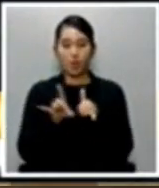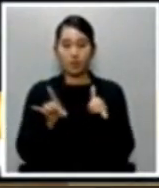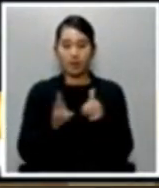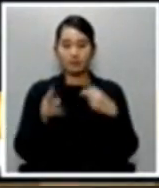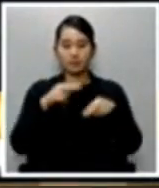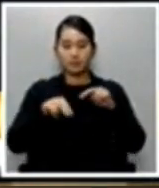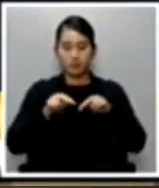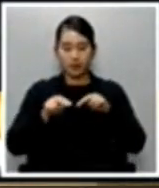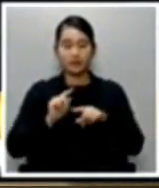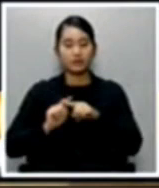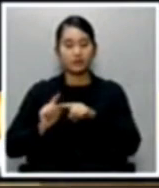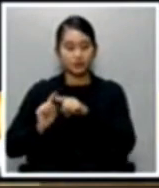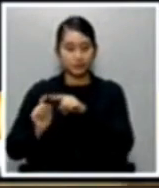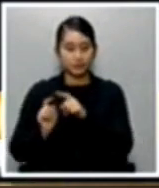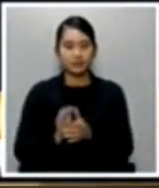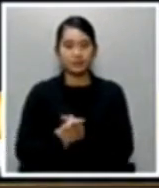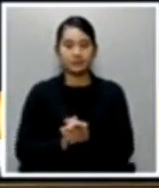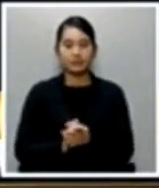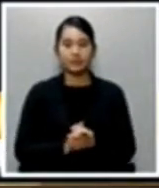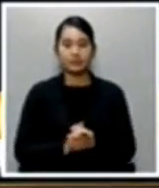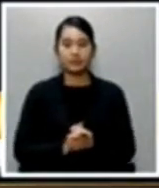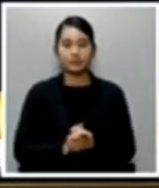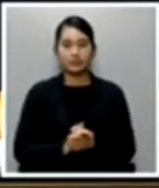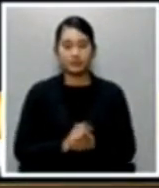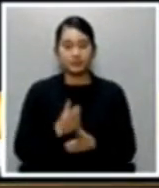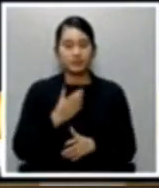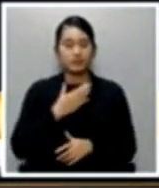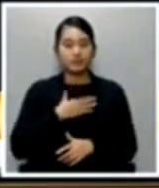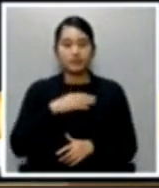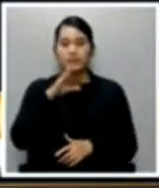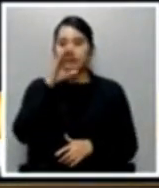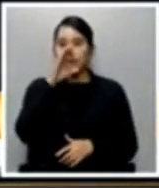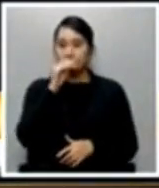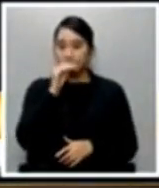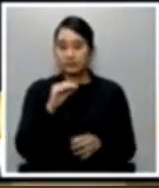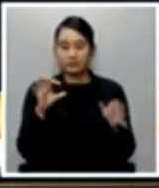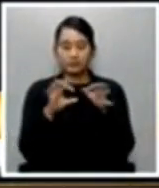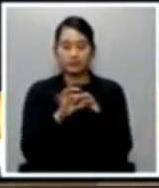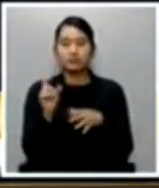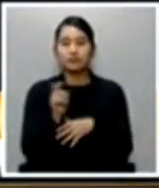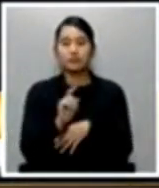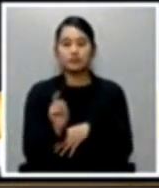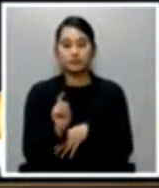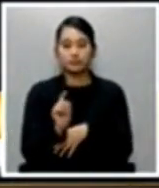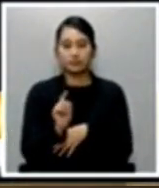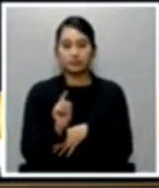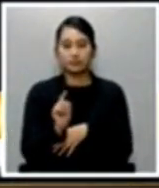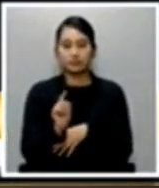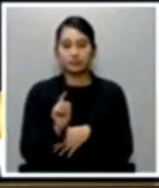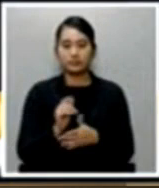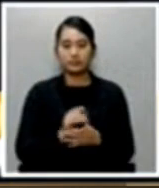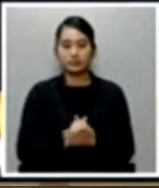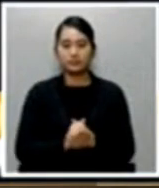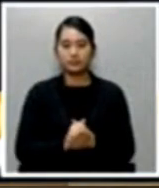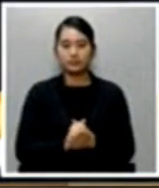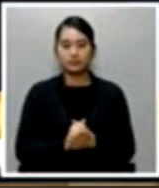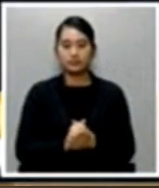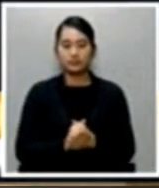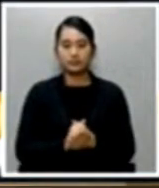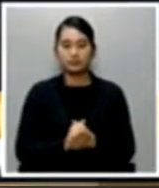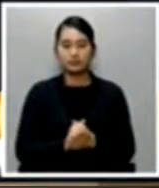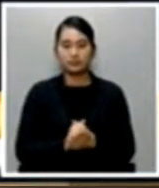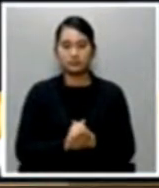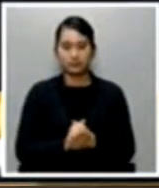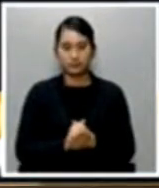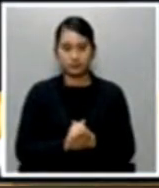นอกเหนือจากการที่เรามีสิ่งที่เราพูดถึงนะครับ ตัวของเชโคนะครับก็คือเรื่อง